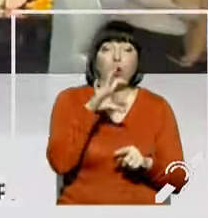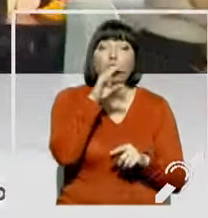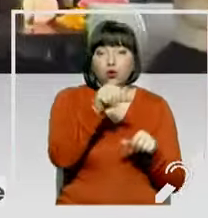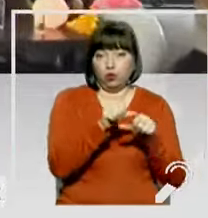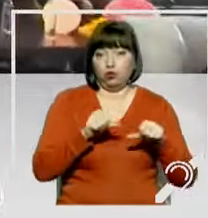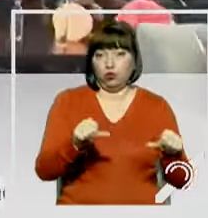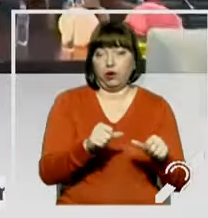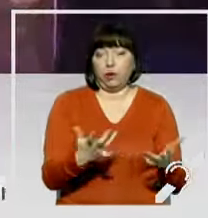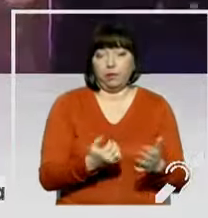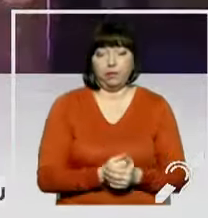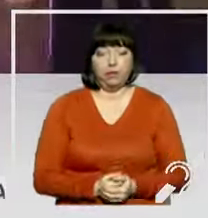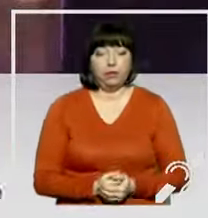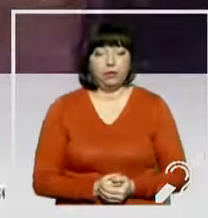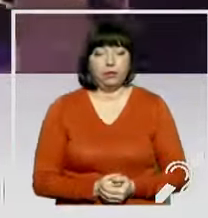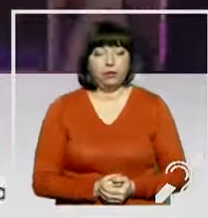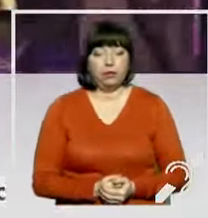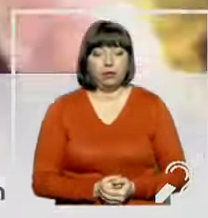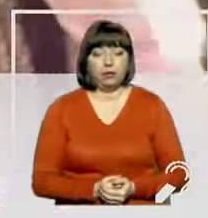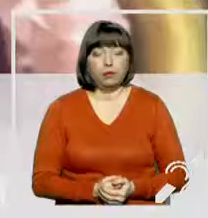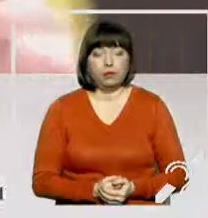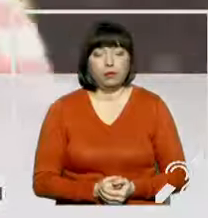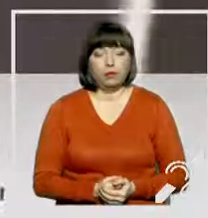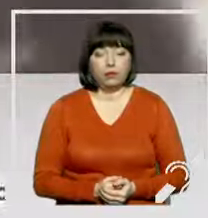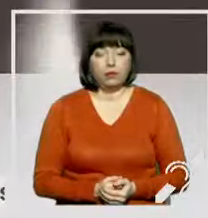juriului, 12.